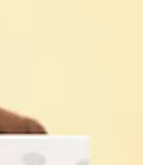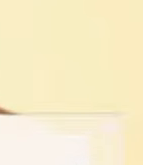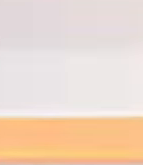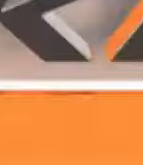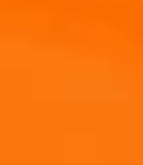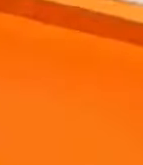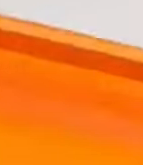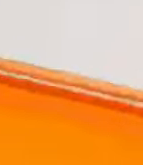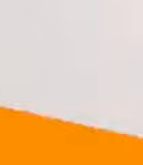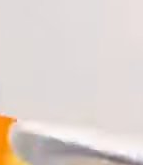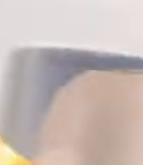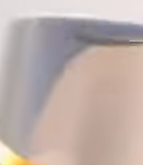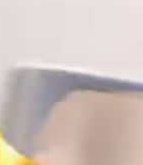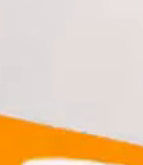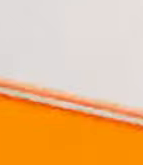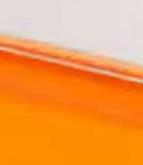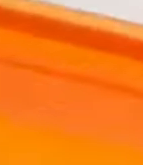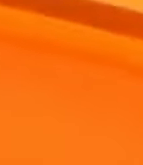ufisadi.